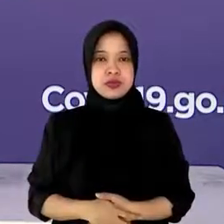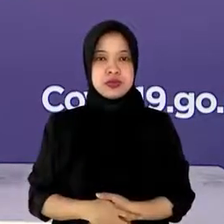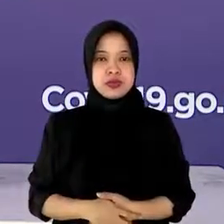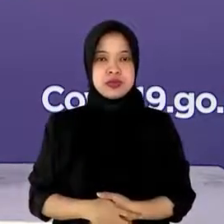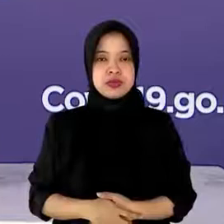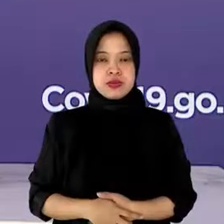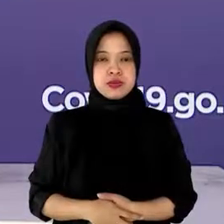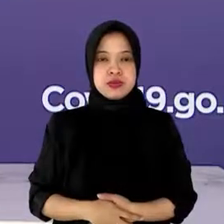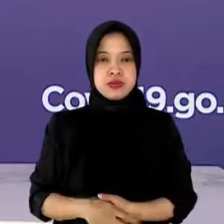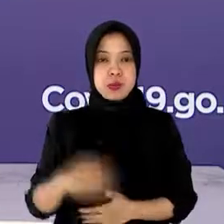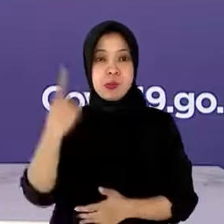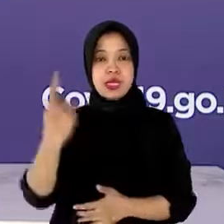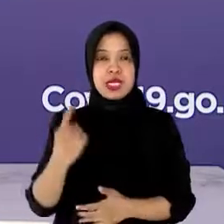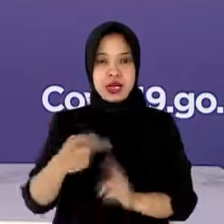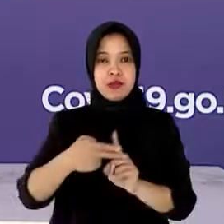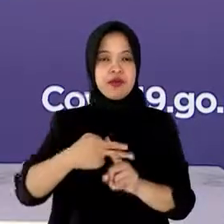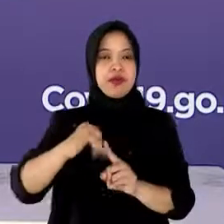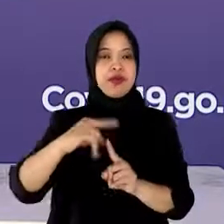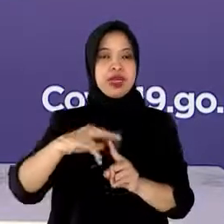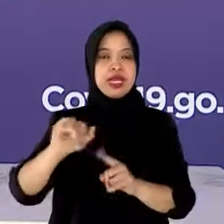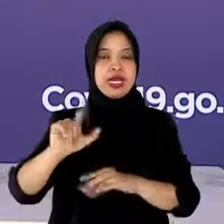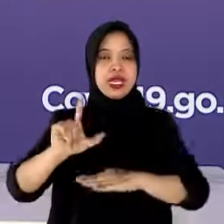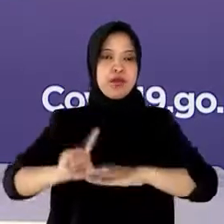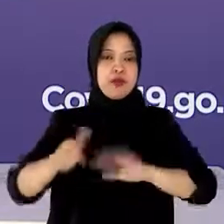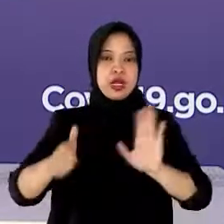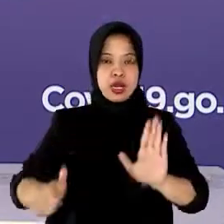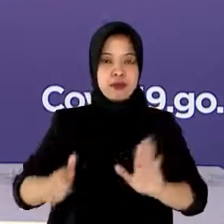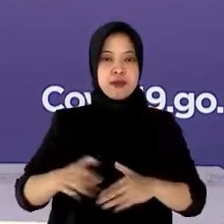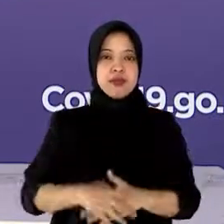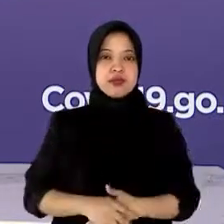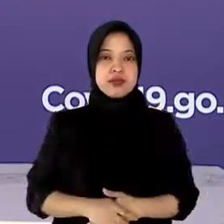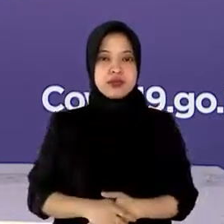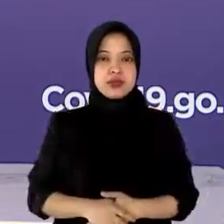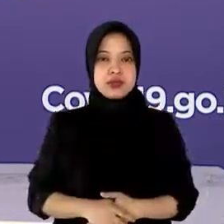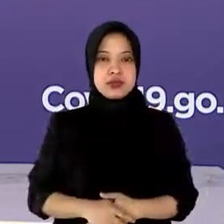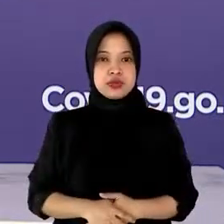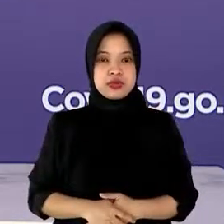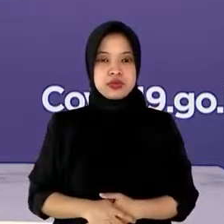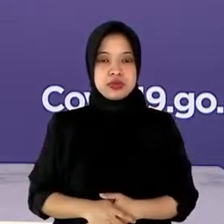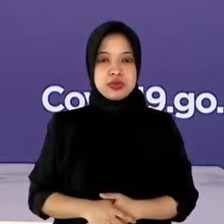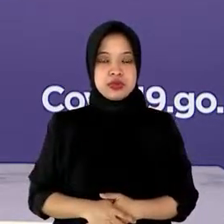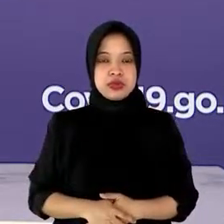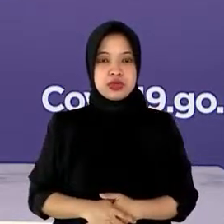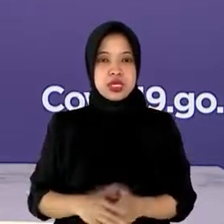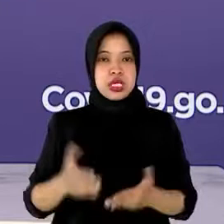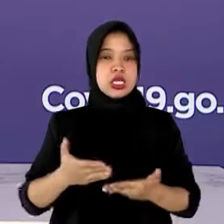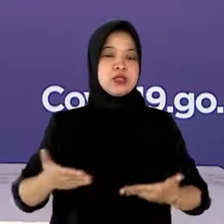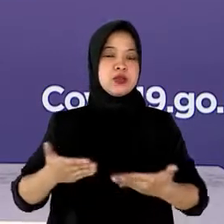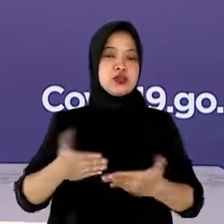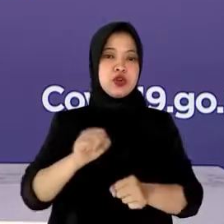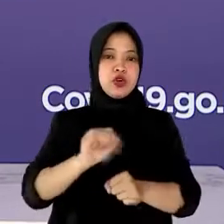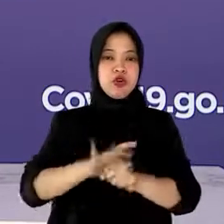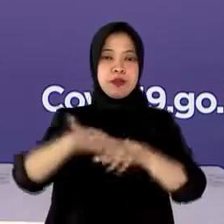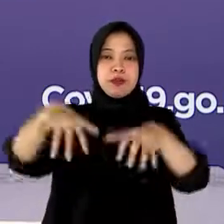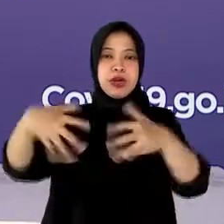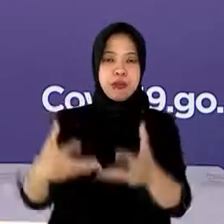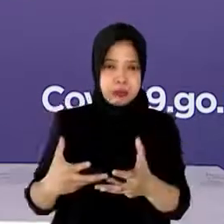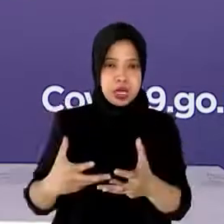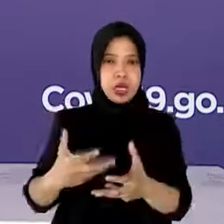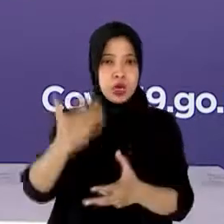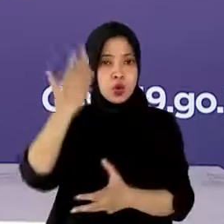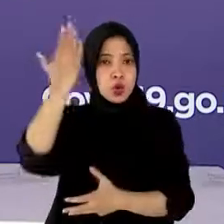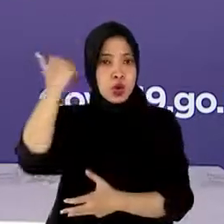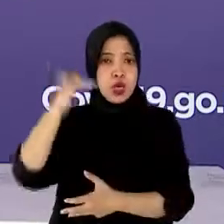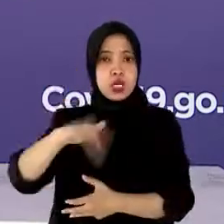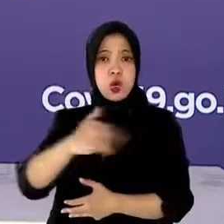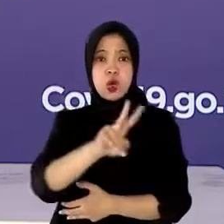Profesor pertanyaan pertama dari Fitri liputan6.com ada prediksi pada Microsoft 19 berubah menjadi endemi Tahun